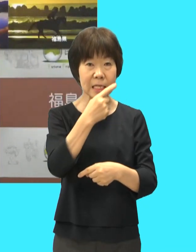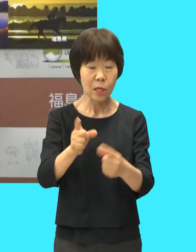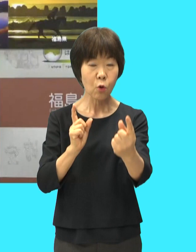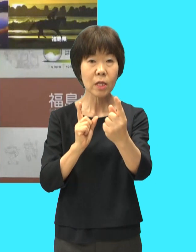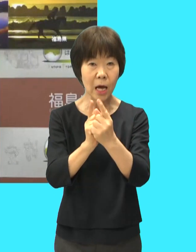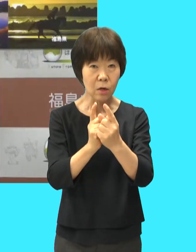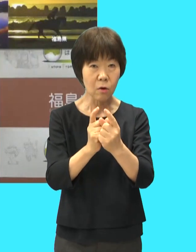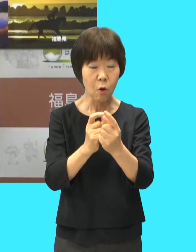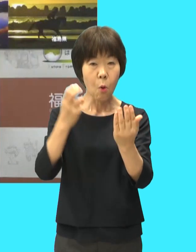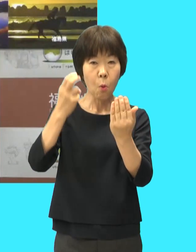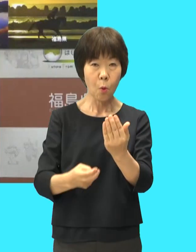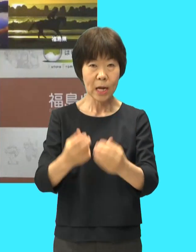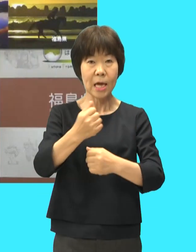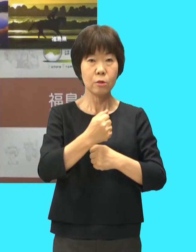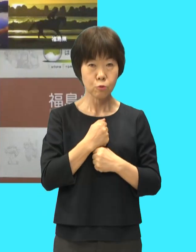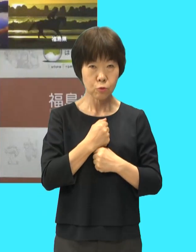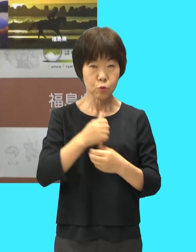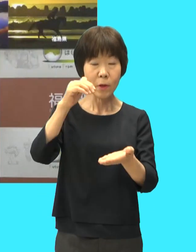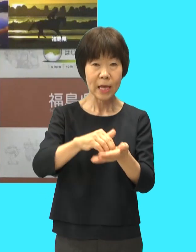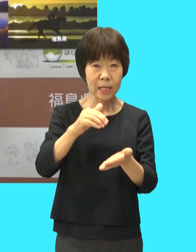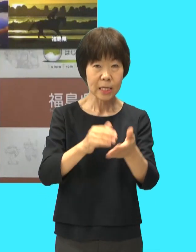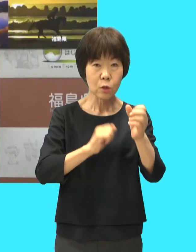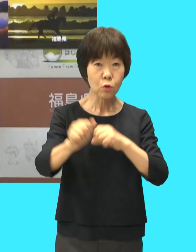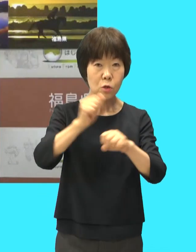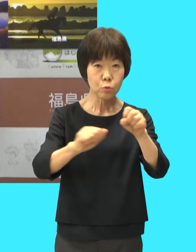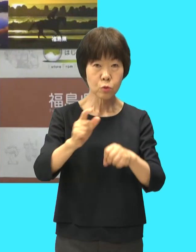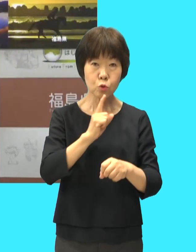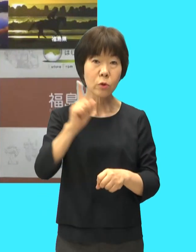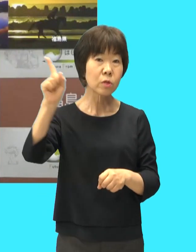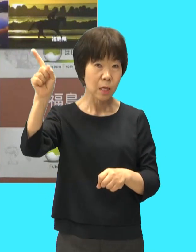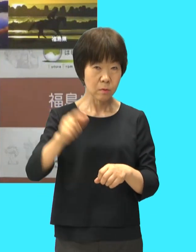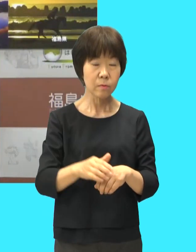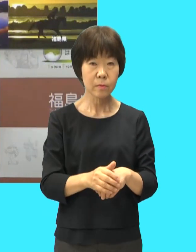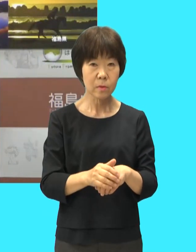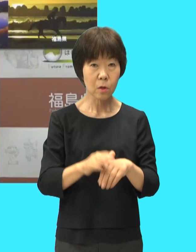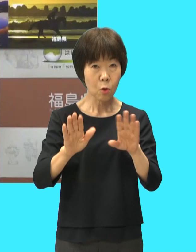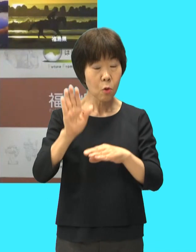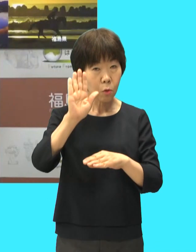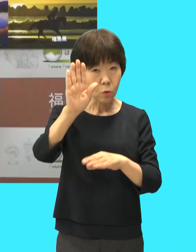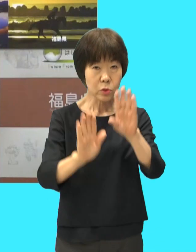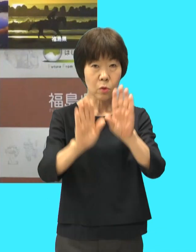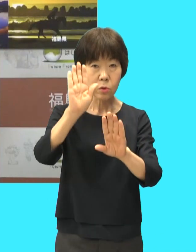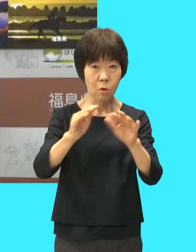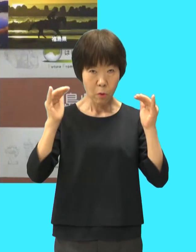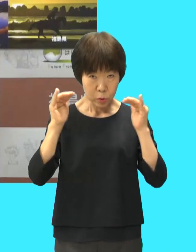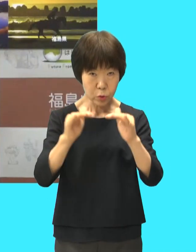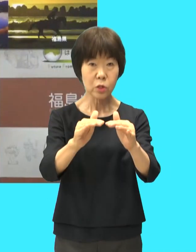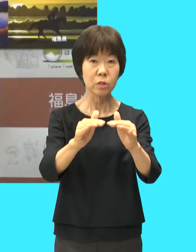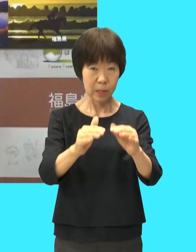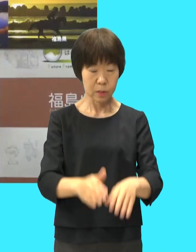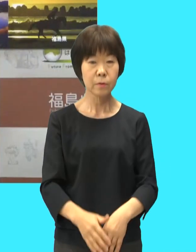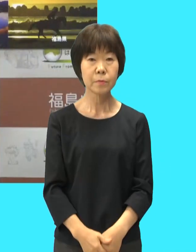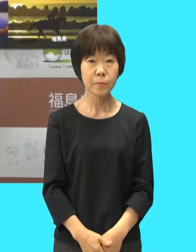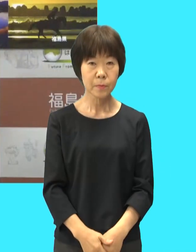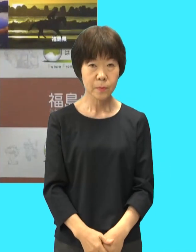コンプライアンスの徹底に取り組むとしているところであり今後の推移を注視をしてまいり